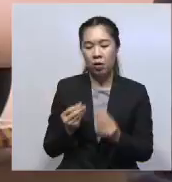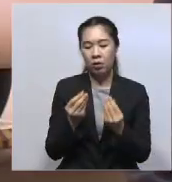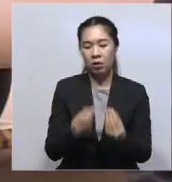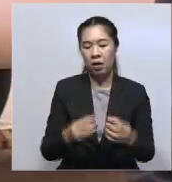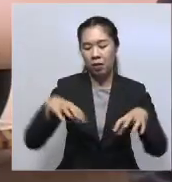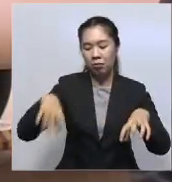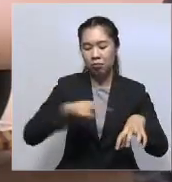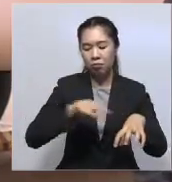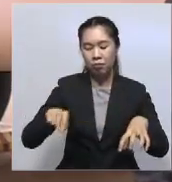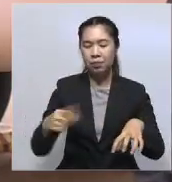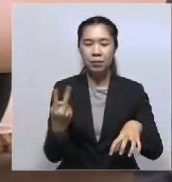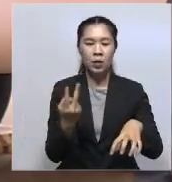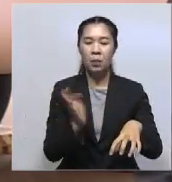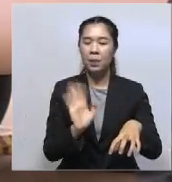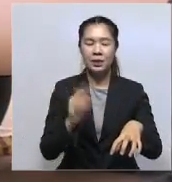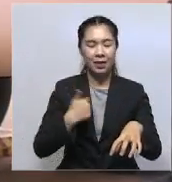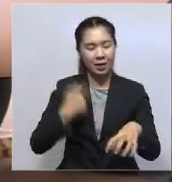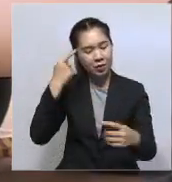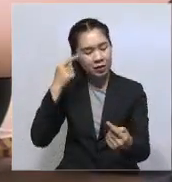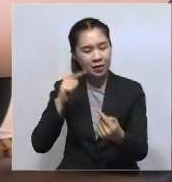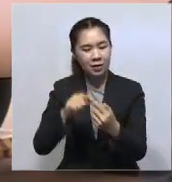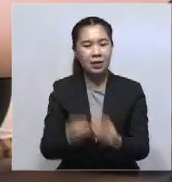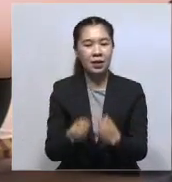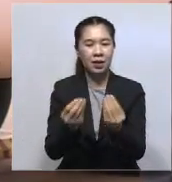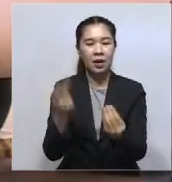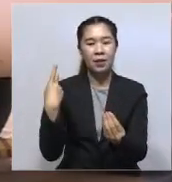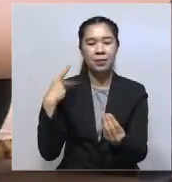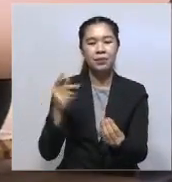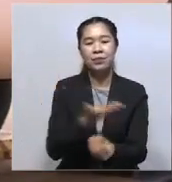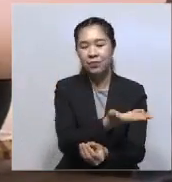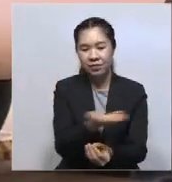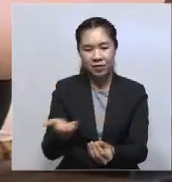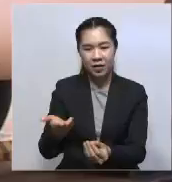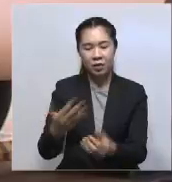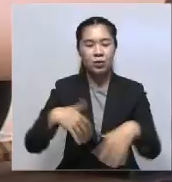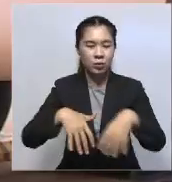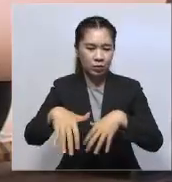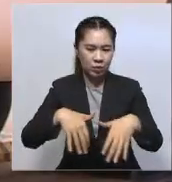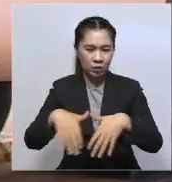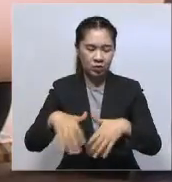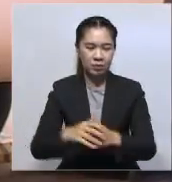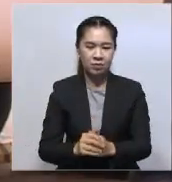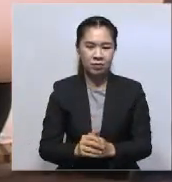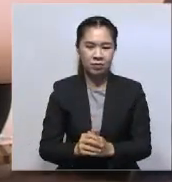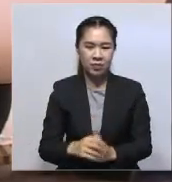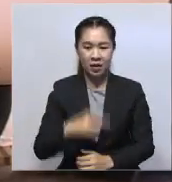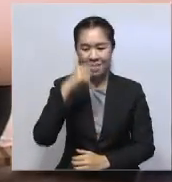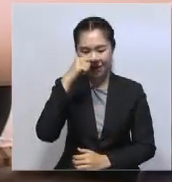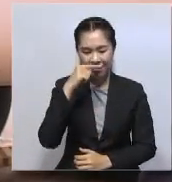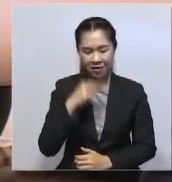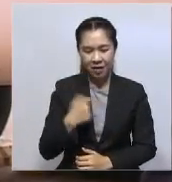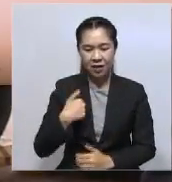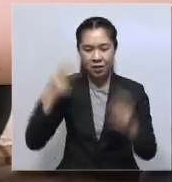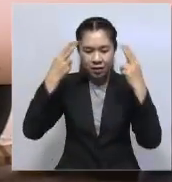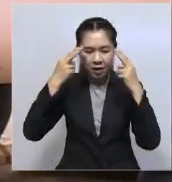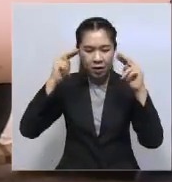งสองคงไม่ใช่เพราะพวกเราตั้งใจที่จะทำให้เกิดประโยชน์ต่อพี่น้องประชาชนมากกว่าโดยเฉพาะอย่างยิ่งไทยนิยมที่ท่านนายกกำ